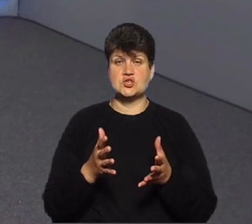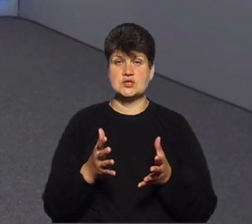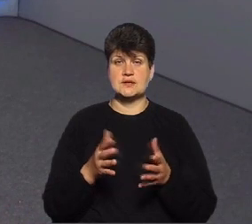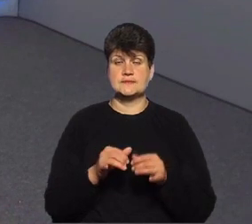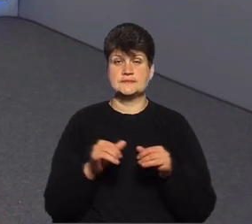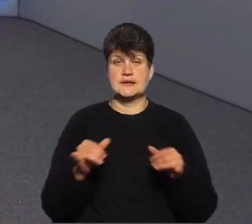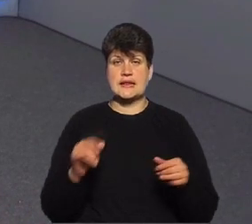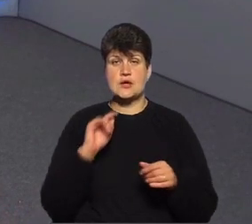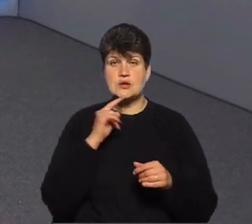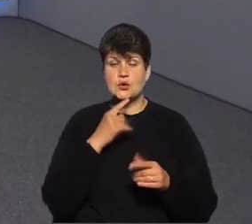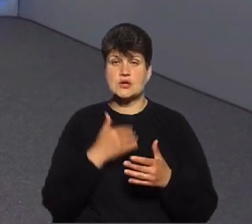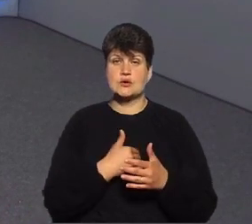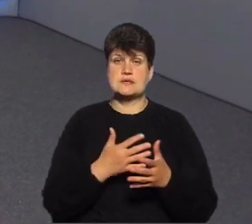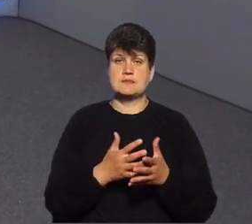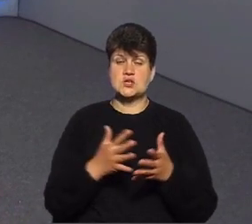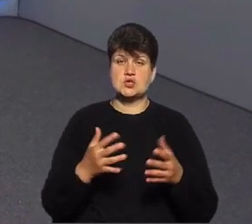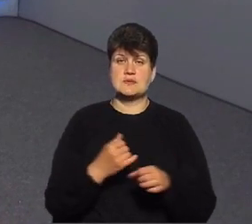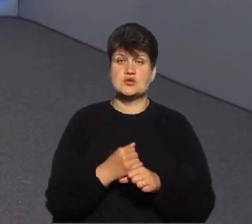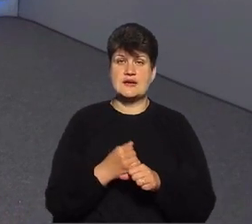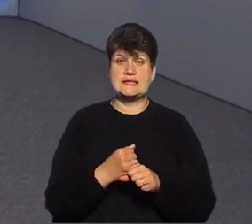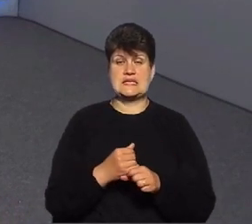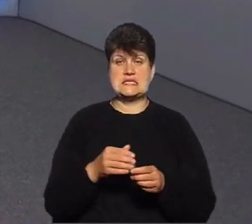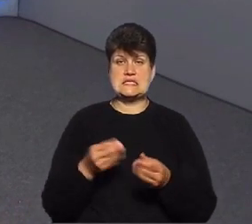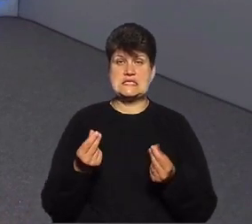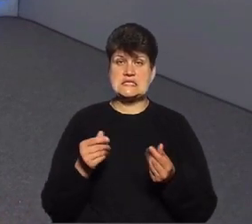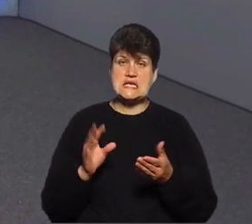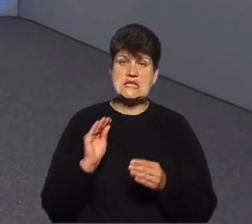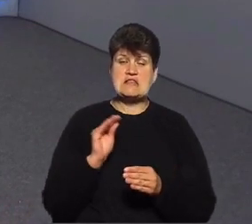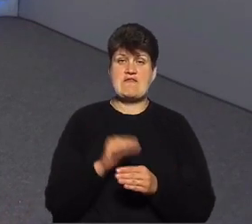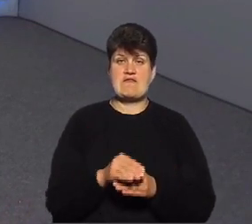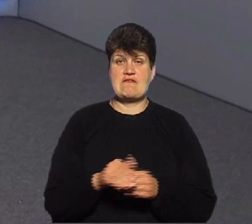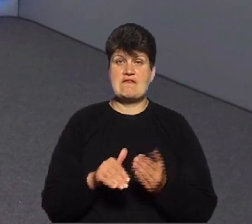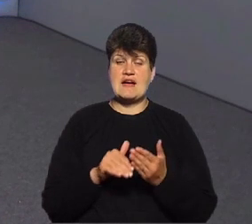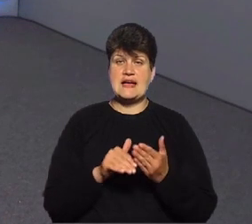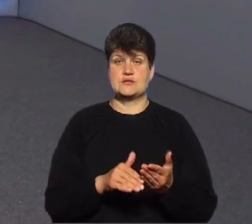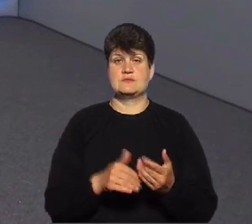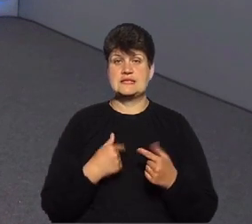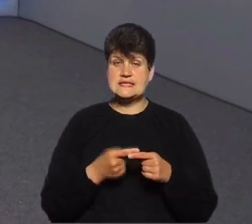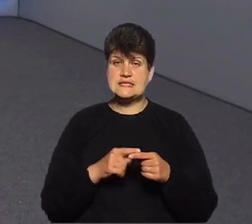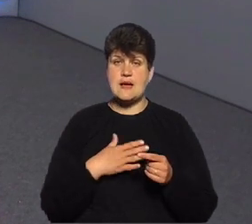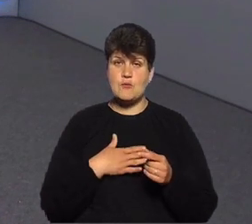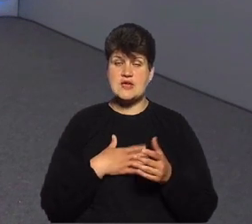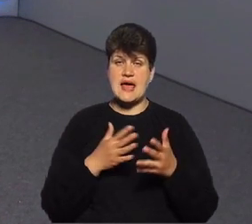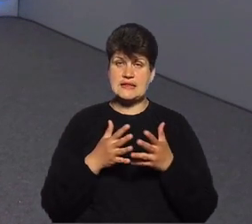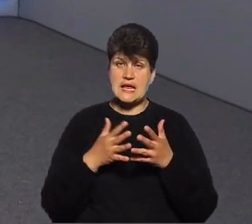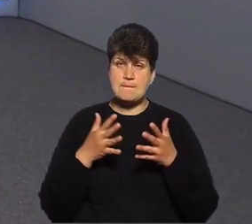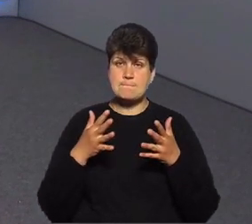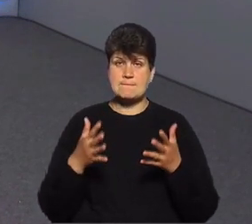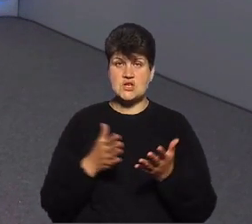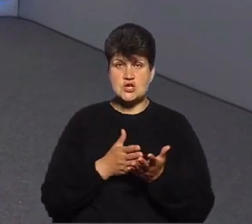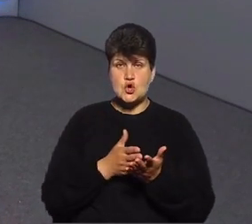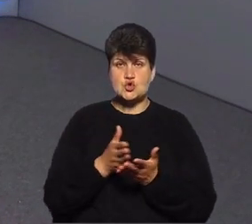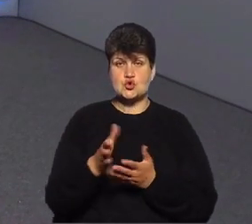більше працювати з інвесторами. Це, ну, в принципі, такий моя, напевно, найбільша така сторона, за яку мене вибрали